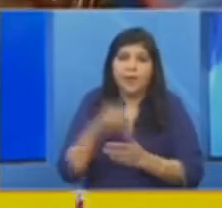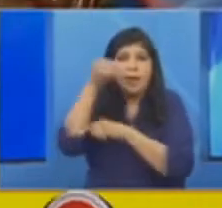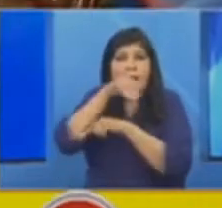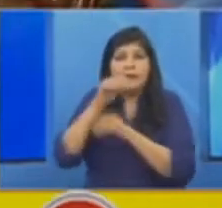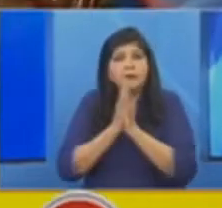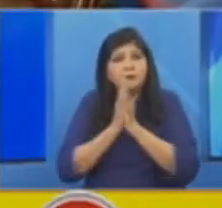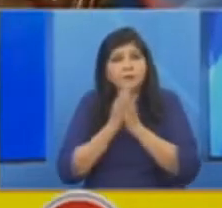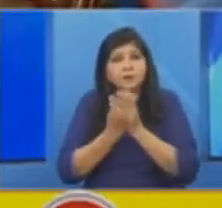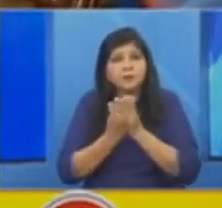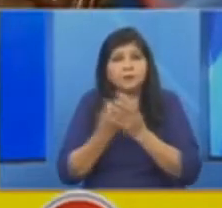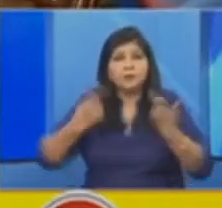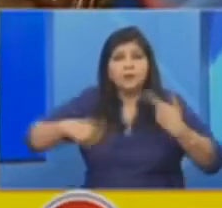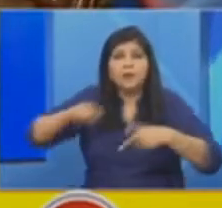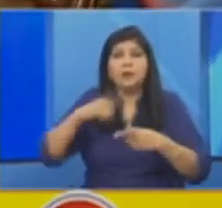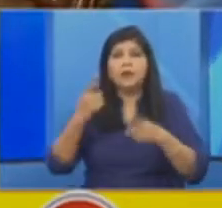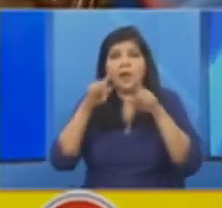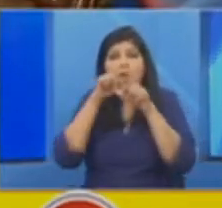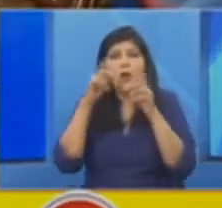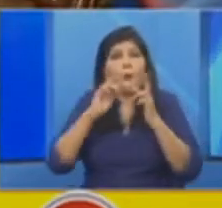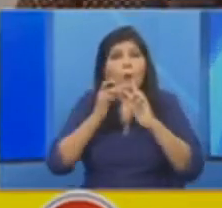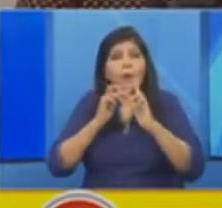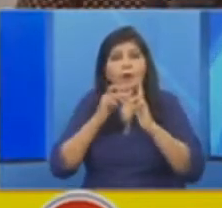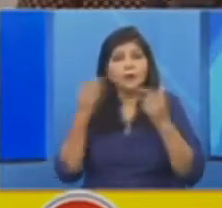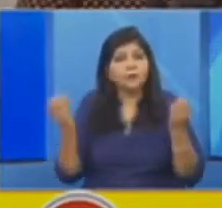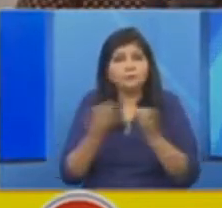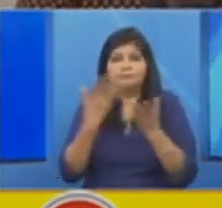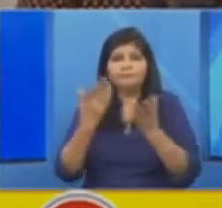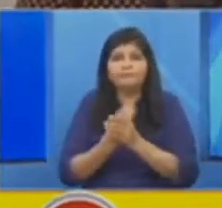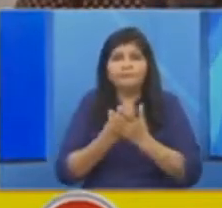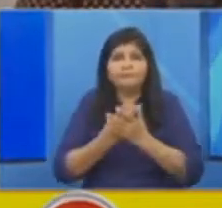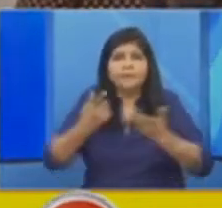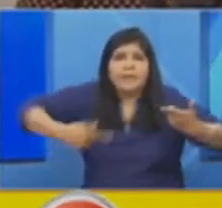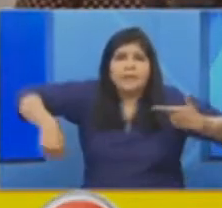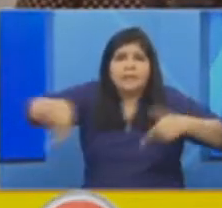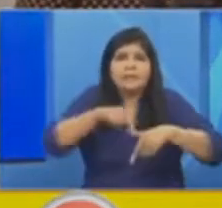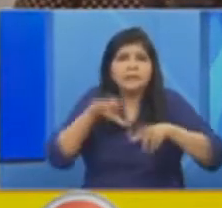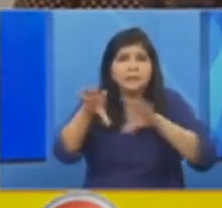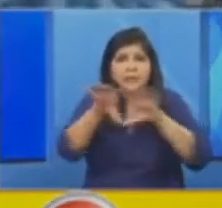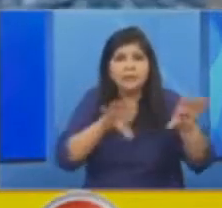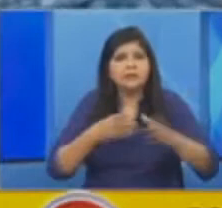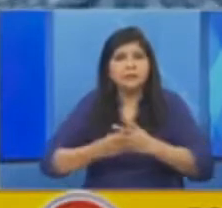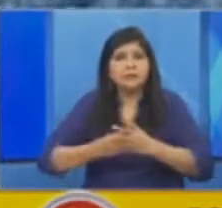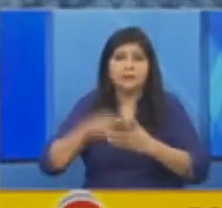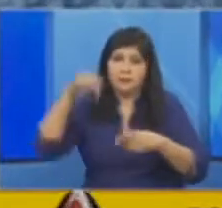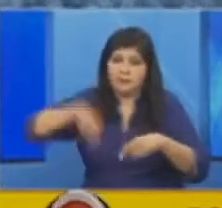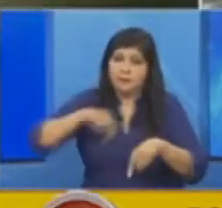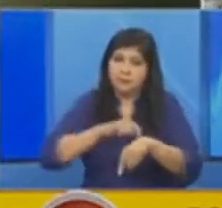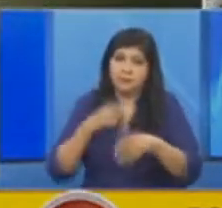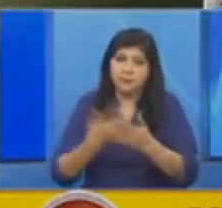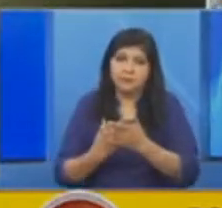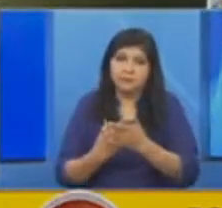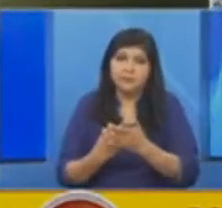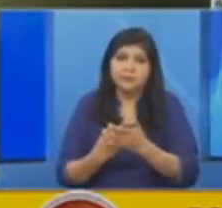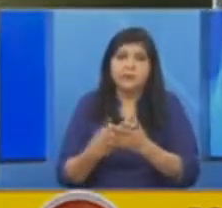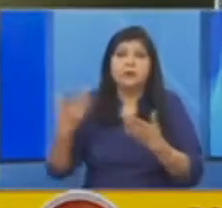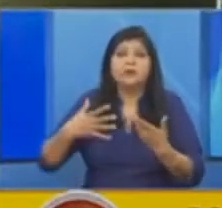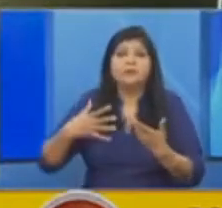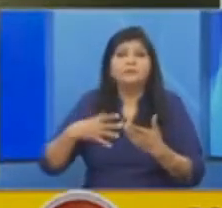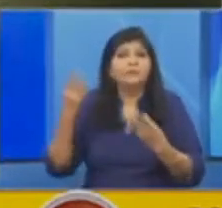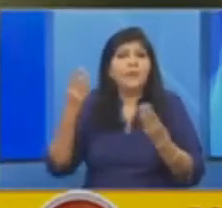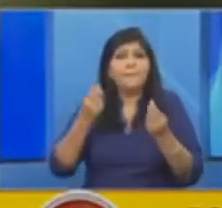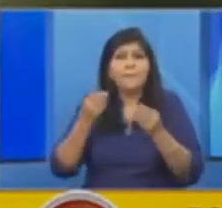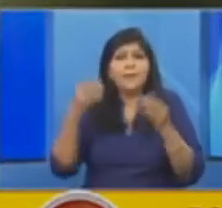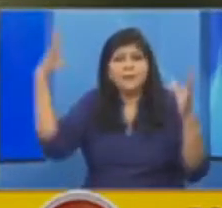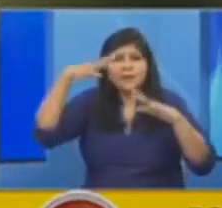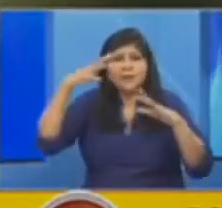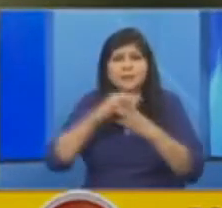कहीं ऑनलाइन मनाये जा रहा है तो ज़्यादातर जगहों पर इस बार इको फ्रेंडी गनेश्ची